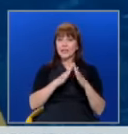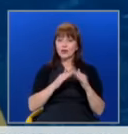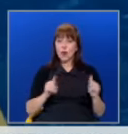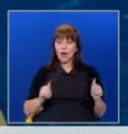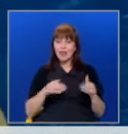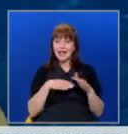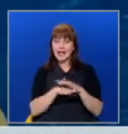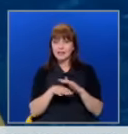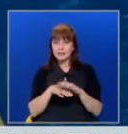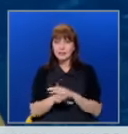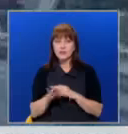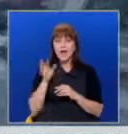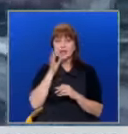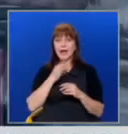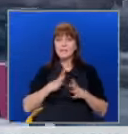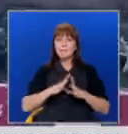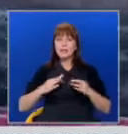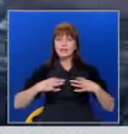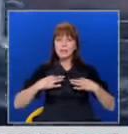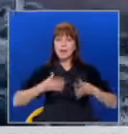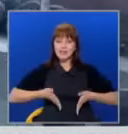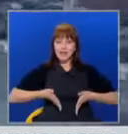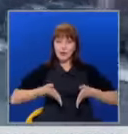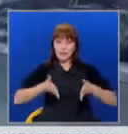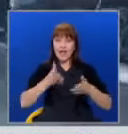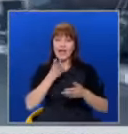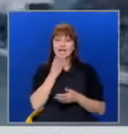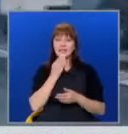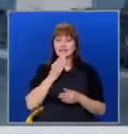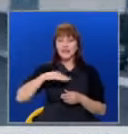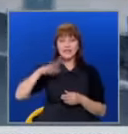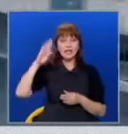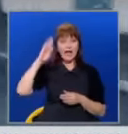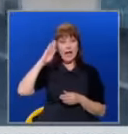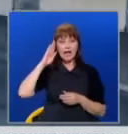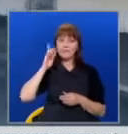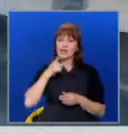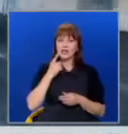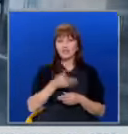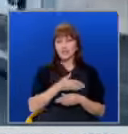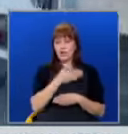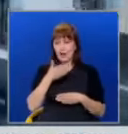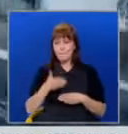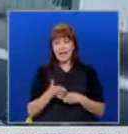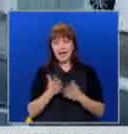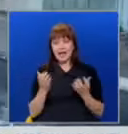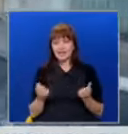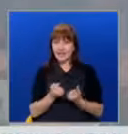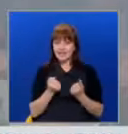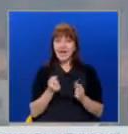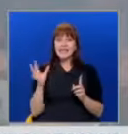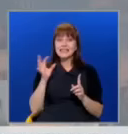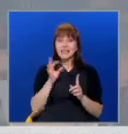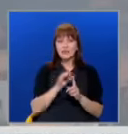няма безопасен хуманитарен коридор. Израелската армия обяви, че операцията е към своя край и че целта им е